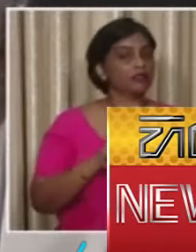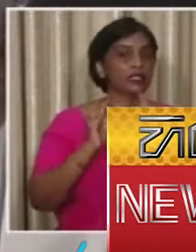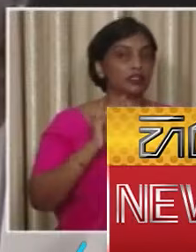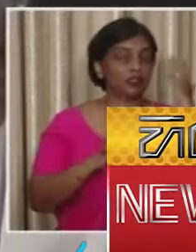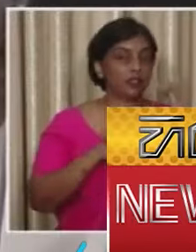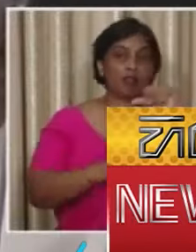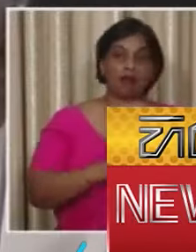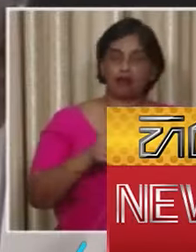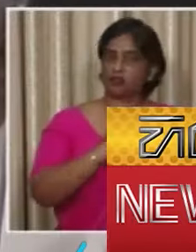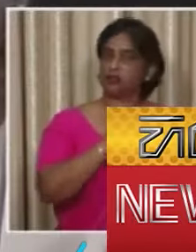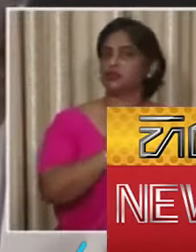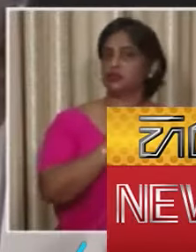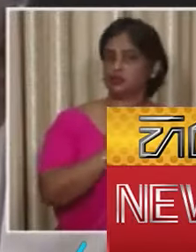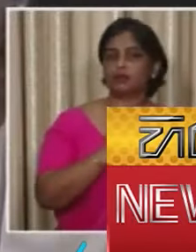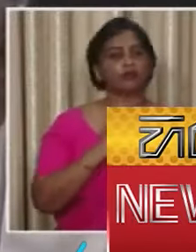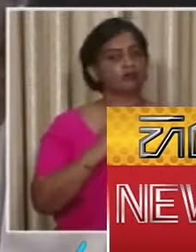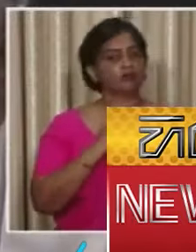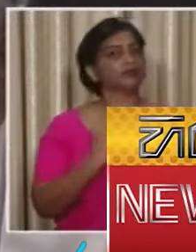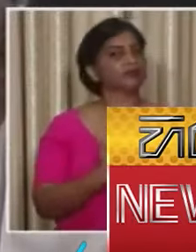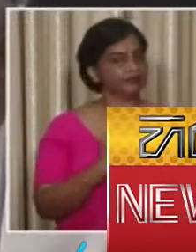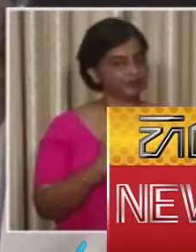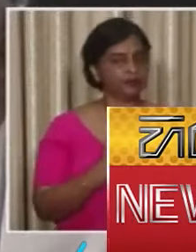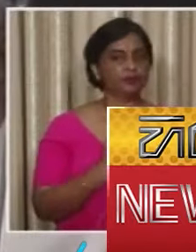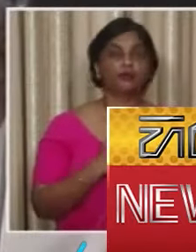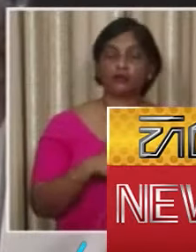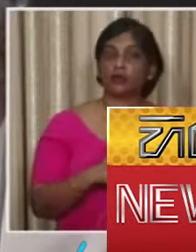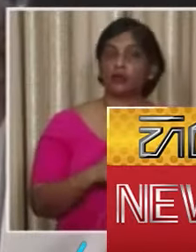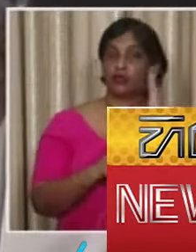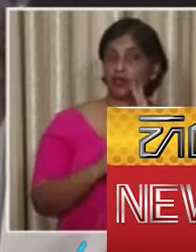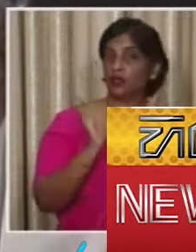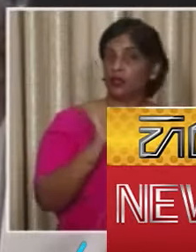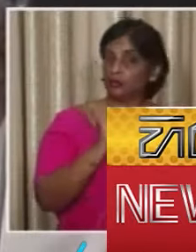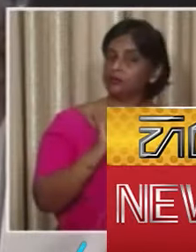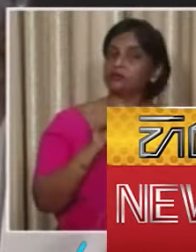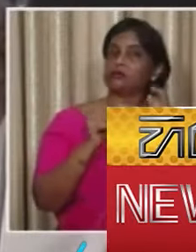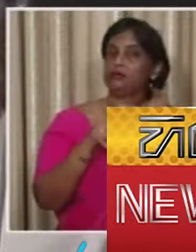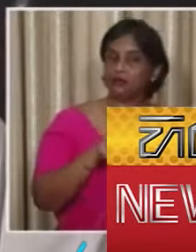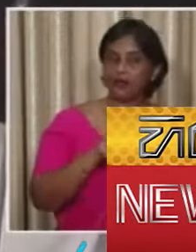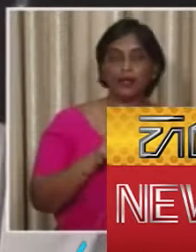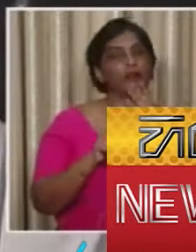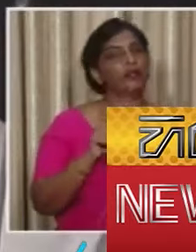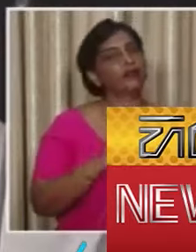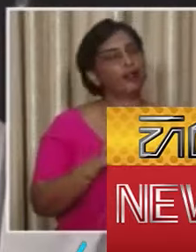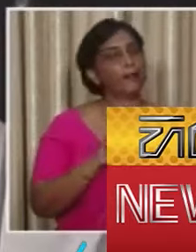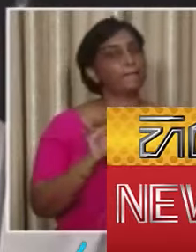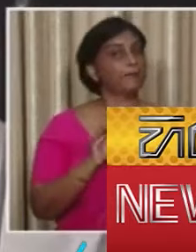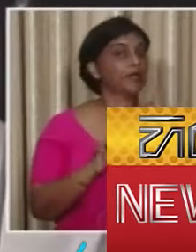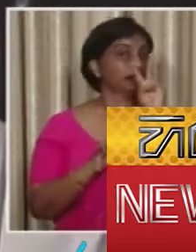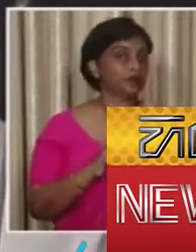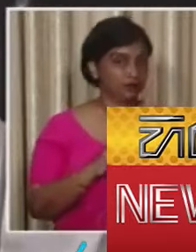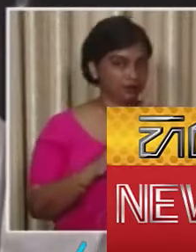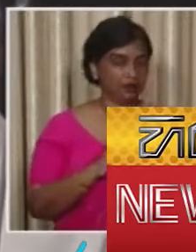අන්තර්ජාතික ආයතන සහය අප දිගින් දිගටම ලබා ගත්තා. අප විදේශීය ණය ප්‍රමාණය ඇමරිකානු ඩොලර් බිලියන